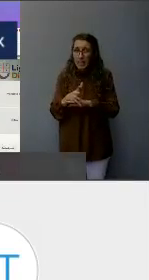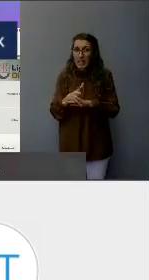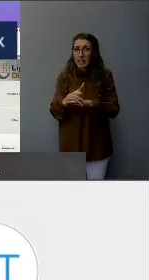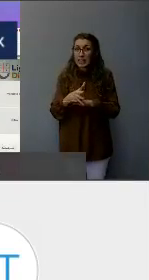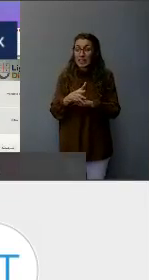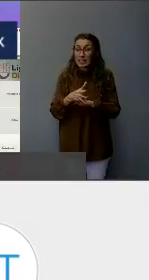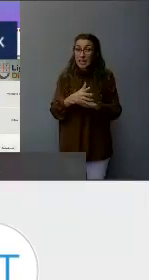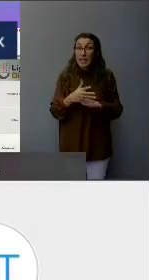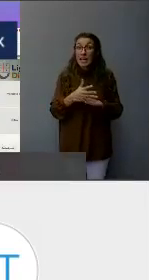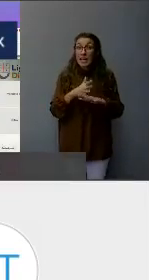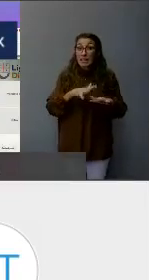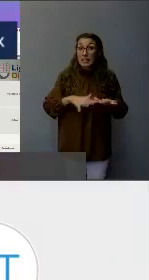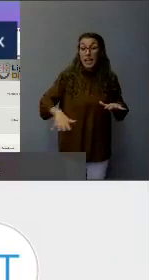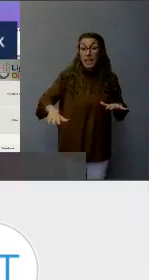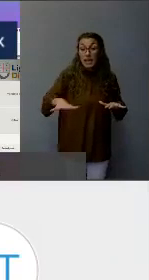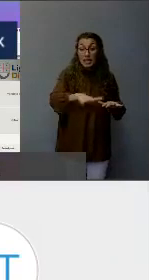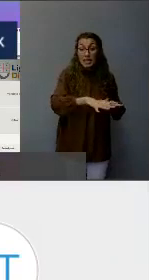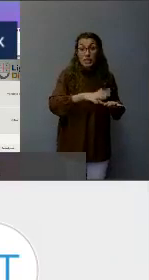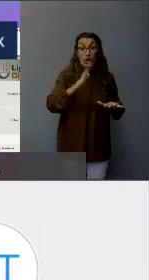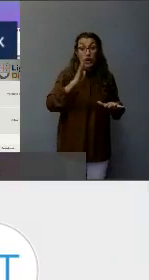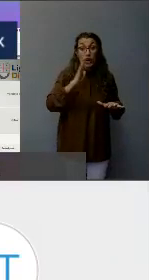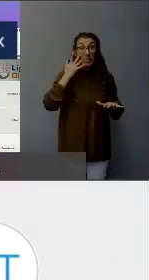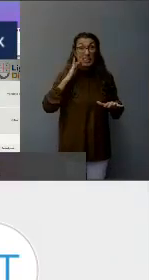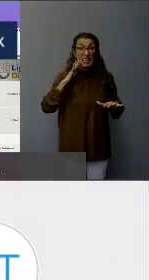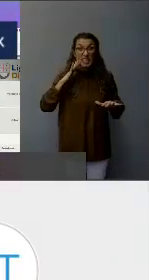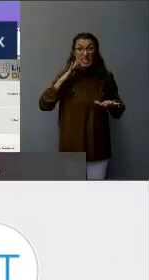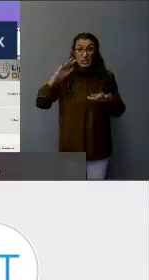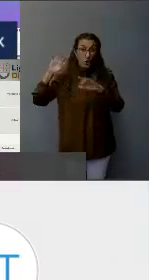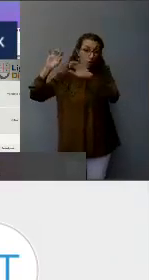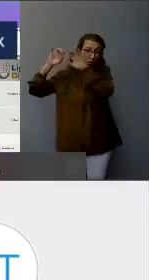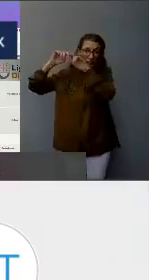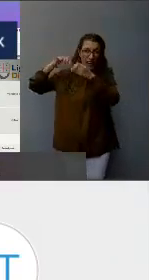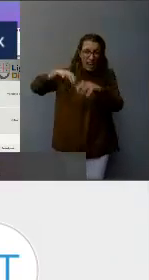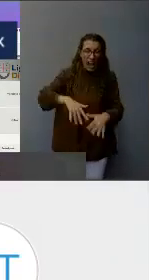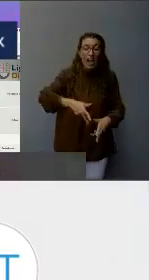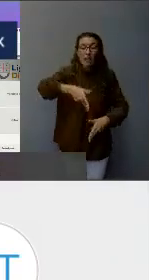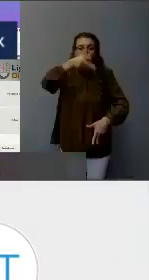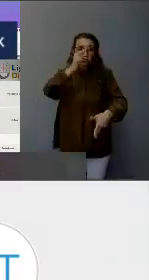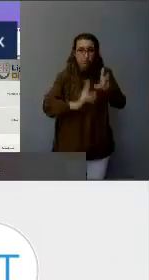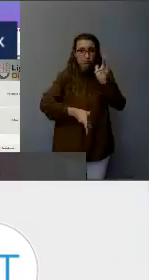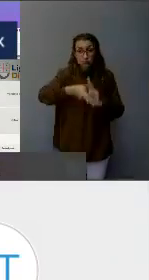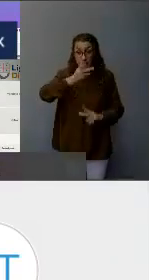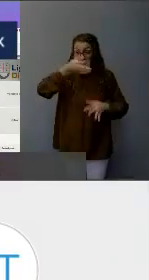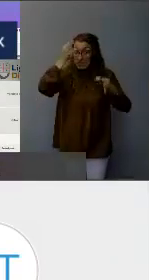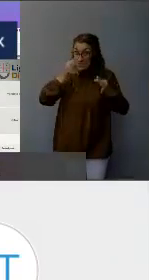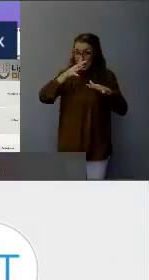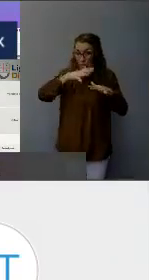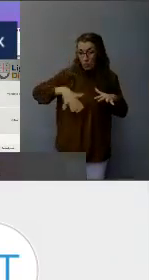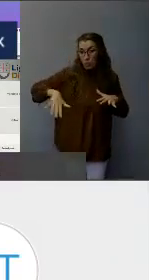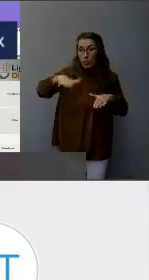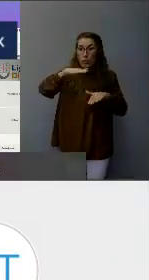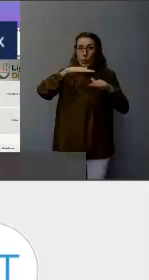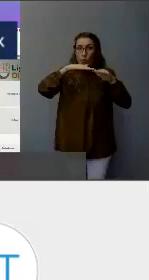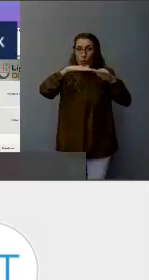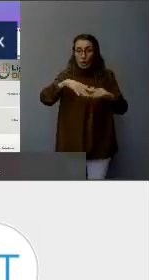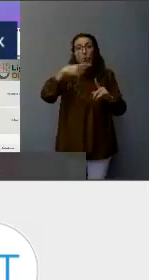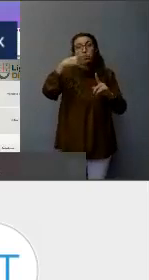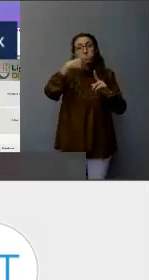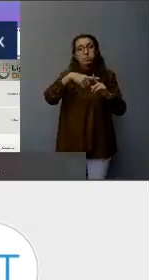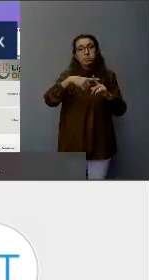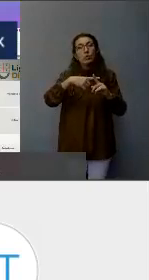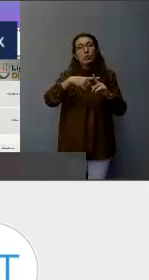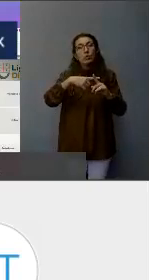a rischio frane e incendi recupero superficie boscata